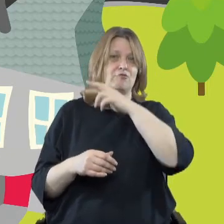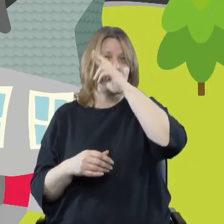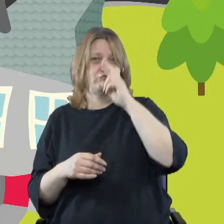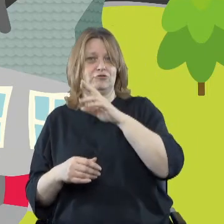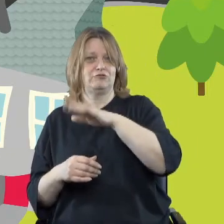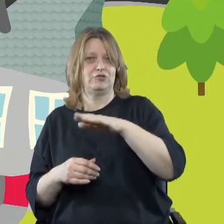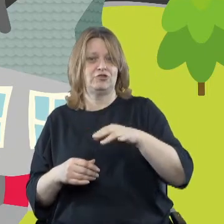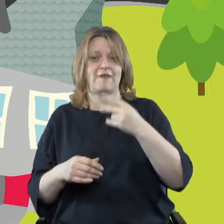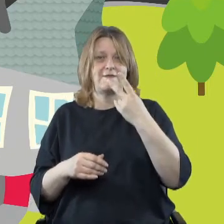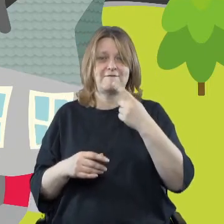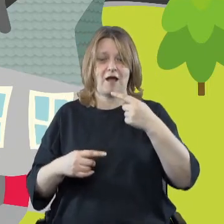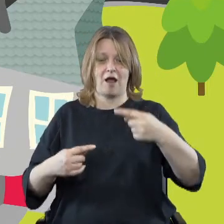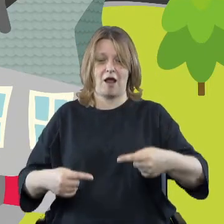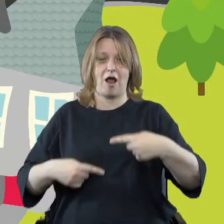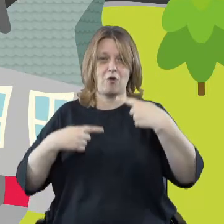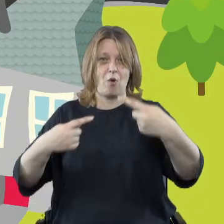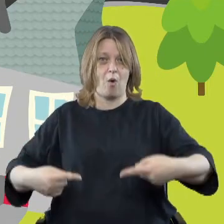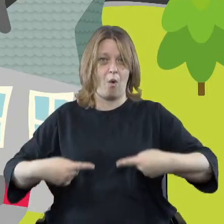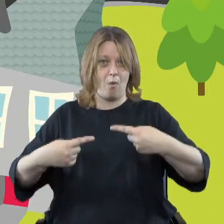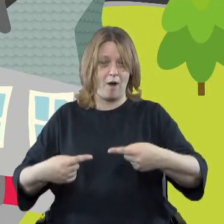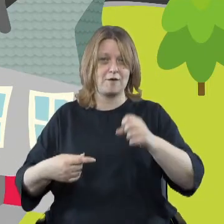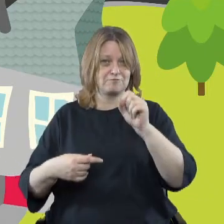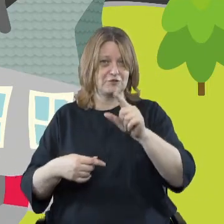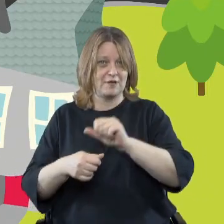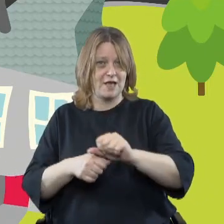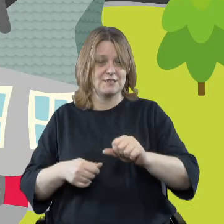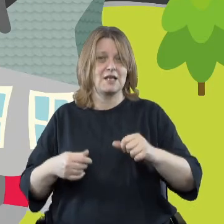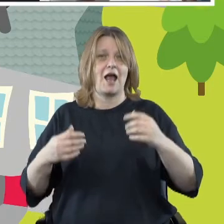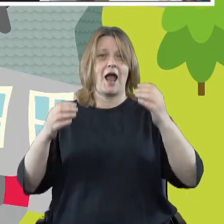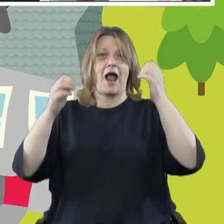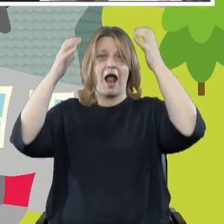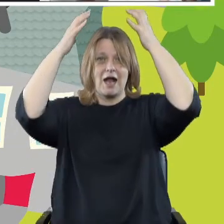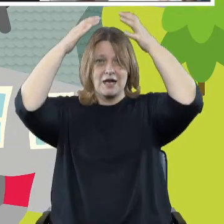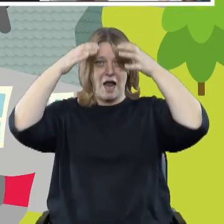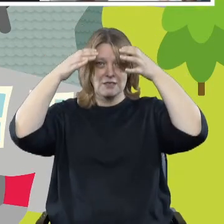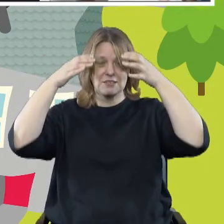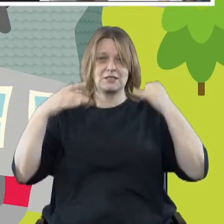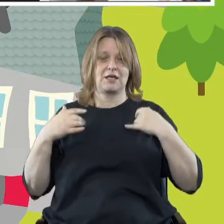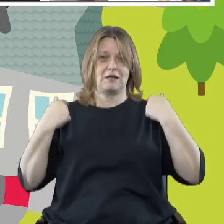specjalnej ścieżce, w kasku i w odblaskowej kamizelce. O jakim pojeździe mówimy?